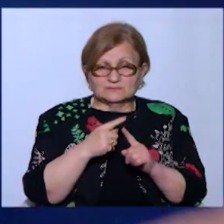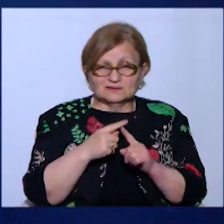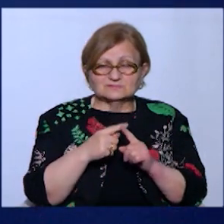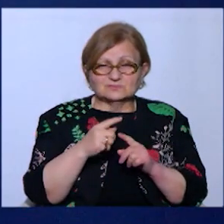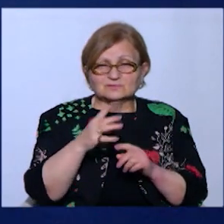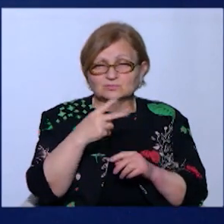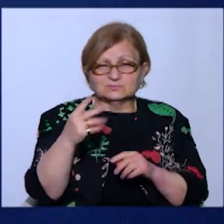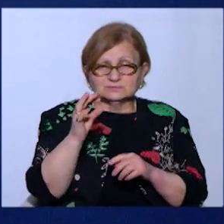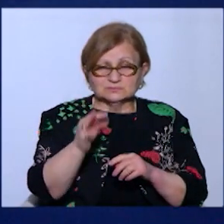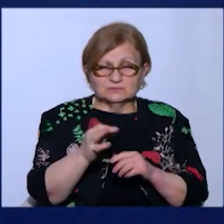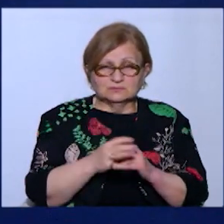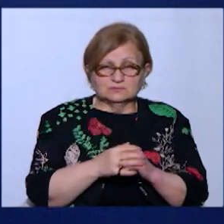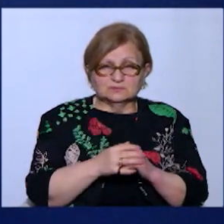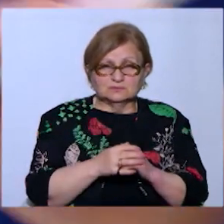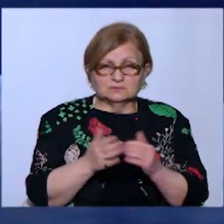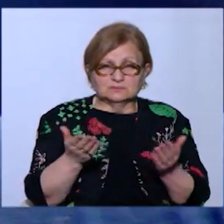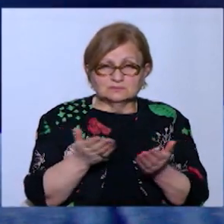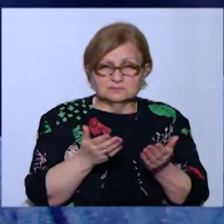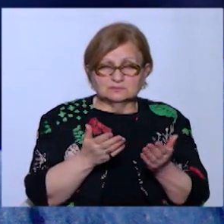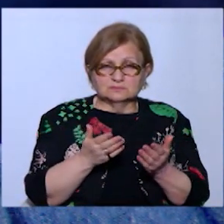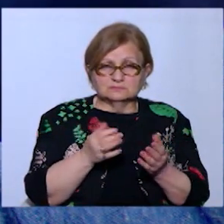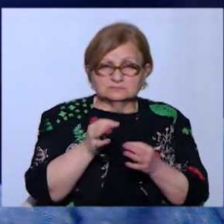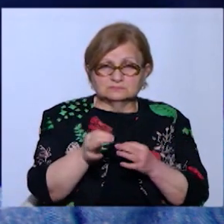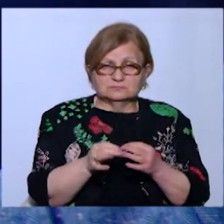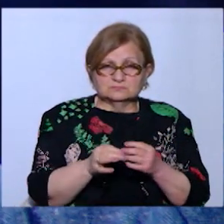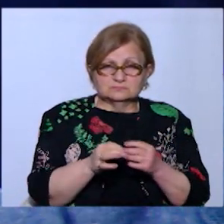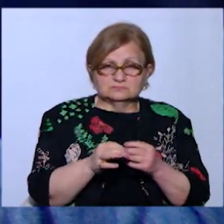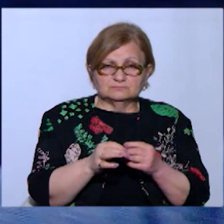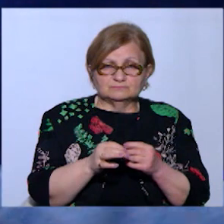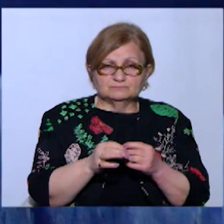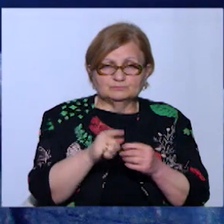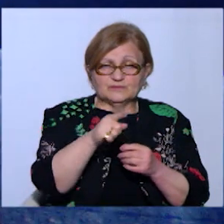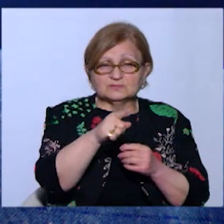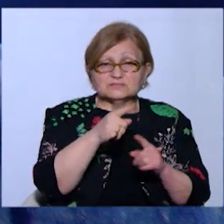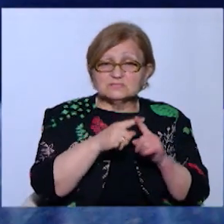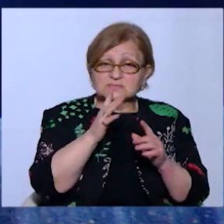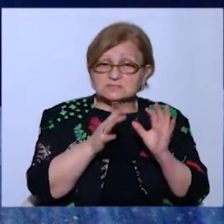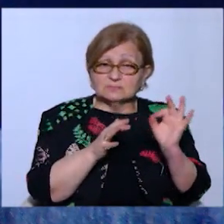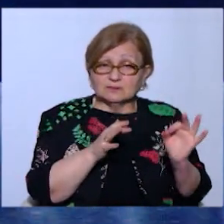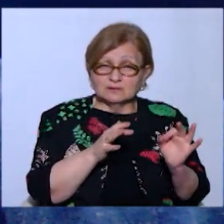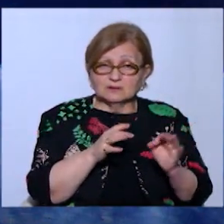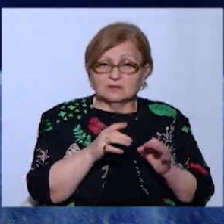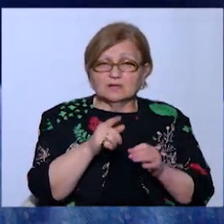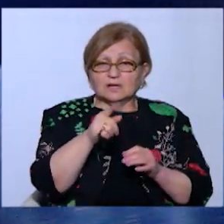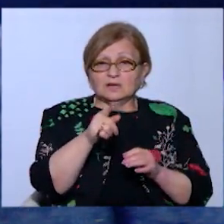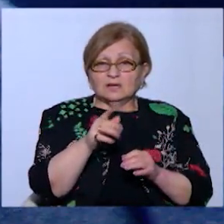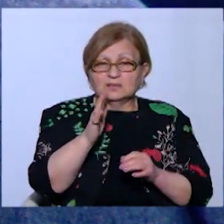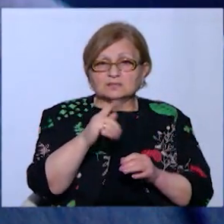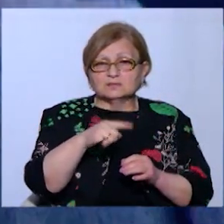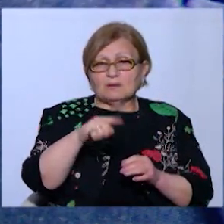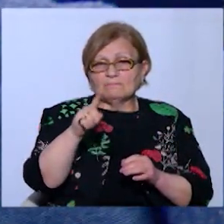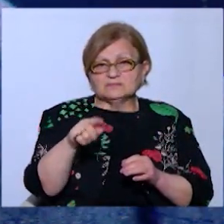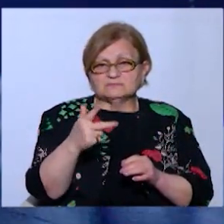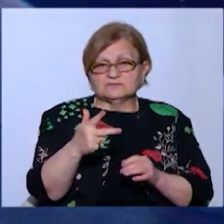3-ზე უდრის 0-ს, რომლის ამონახსნებია ეს თანამამრავლი როცა ნულია x უდრის 0-ს, ხოლო ეს თანამამრავლი როცა ნულია ფესვი 3